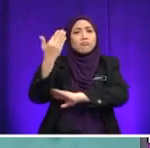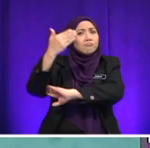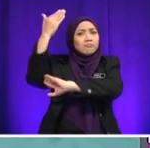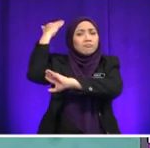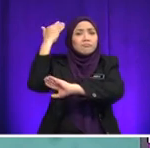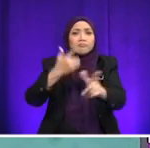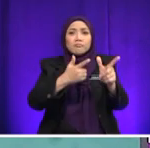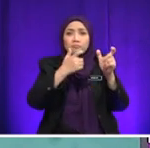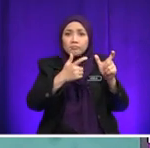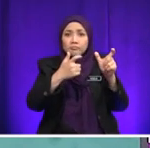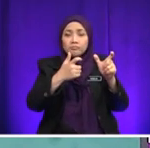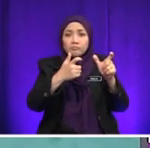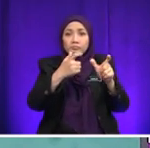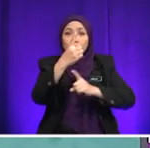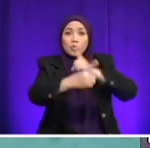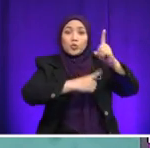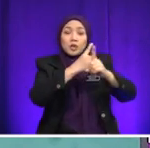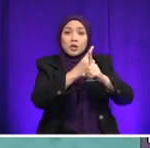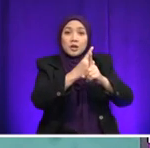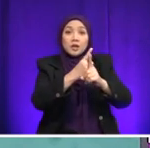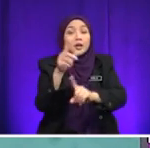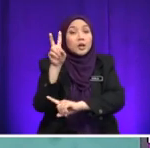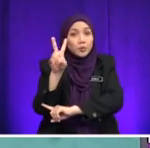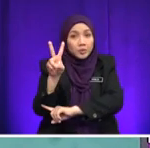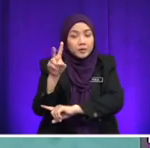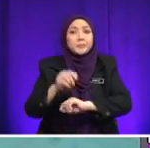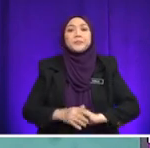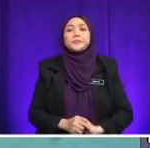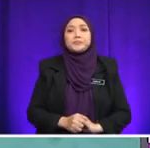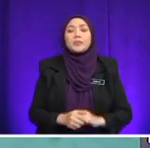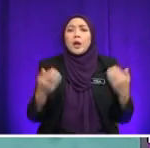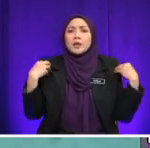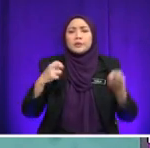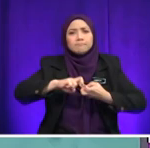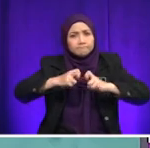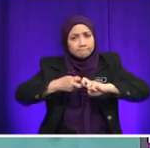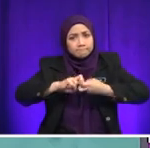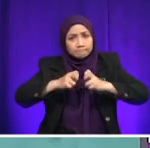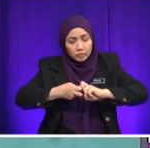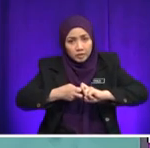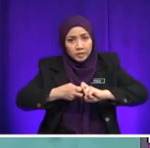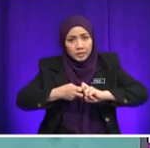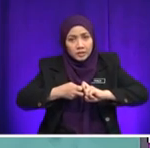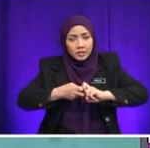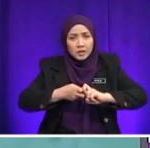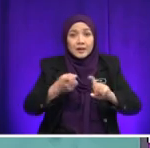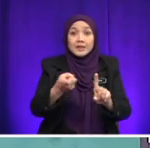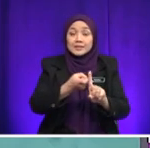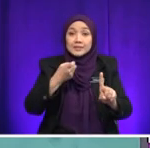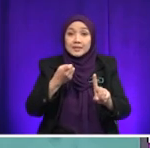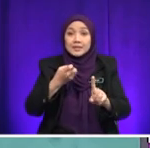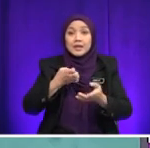perang dunia kedua sebenarnya ada banyak masalah yang antaranya ialah dari segi ekonomi lah jadi ini terkesan juga kepada